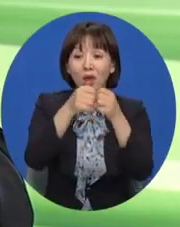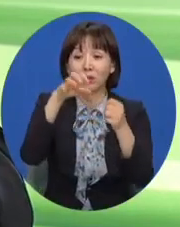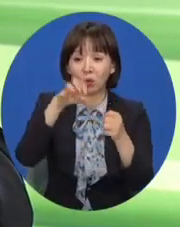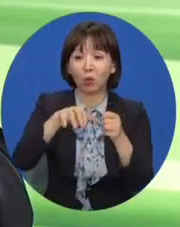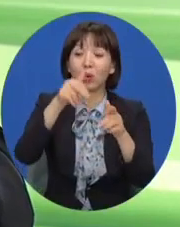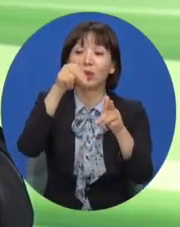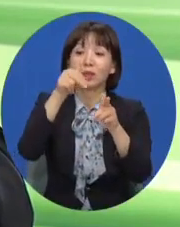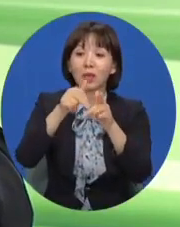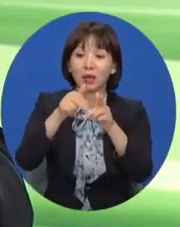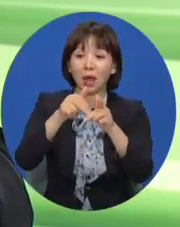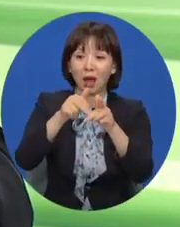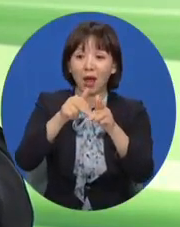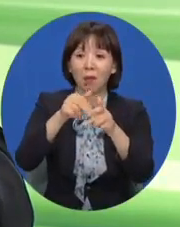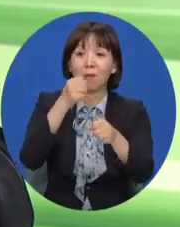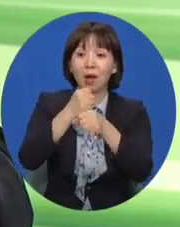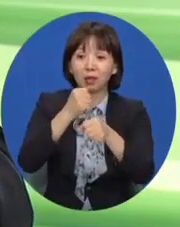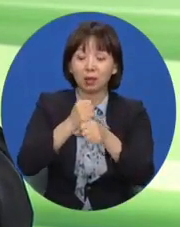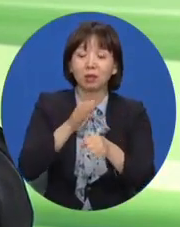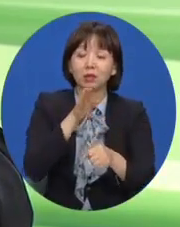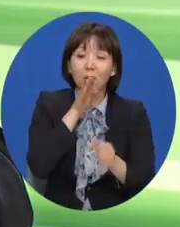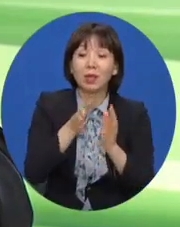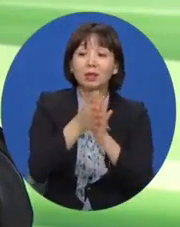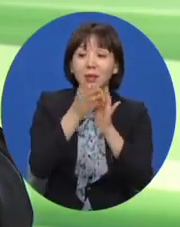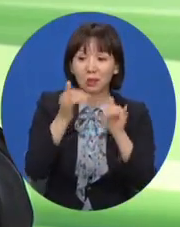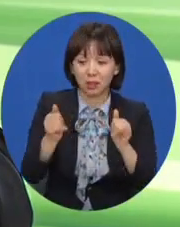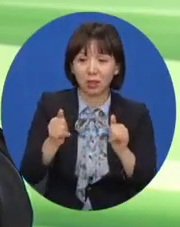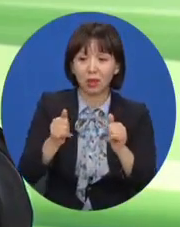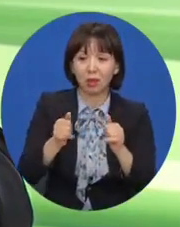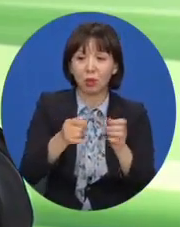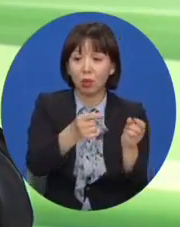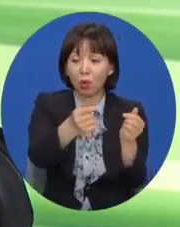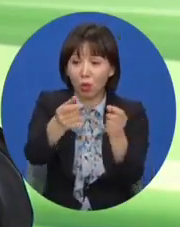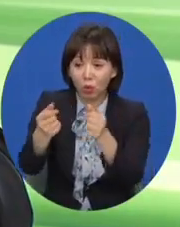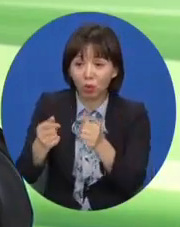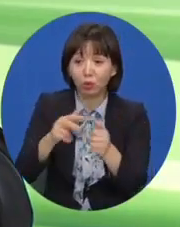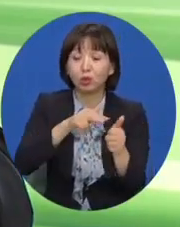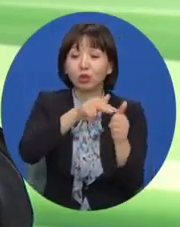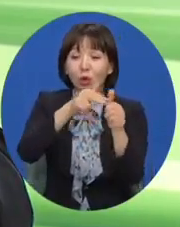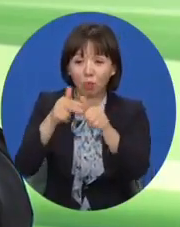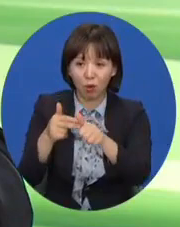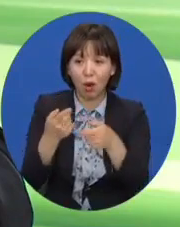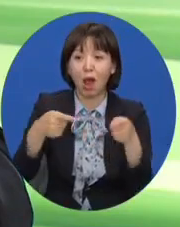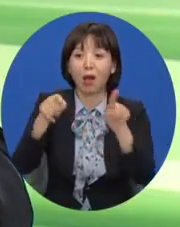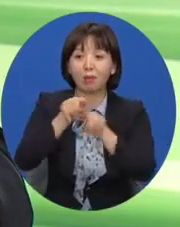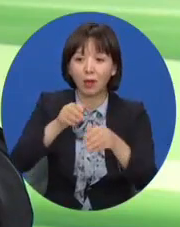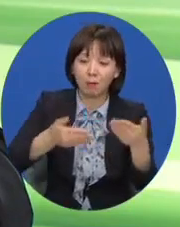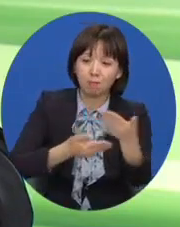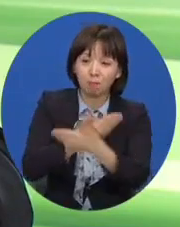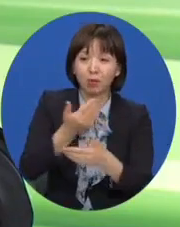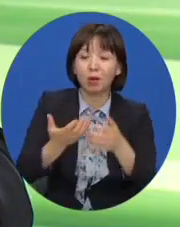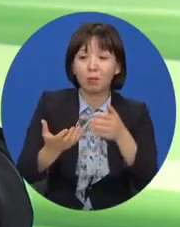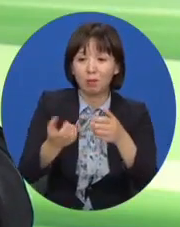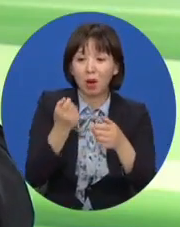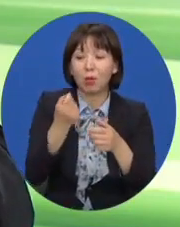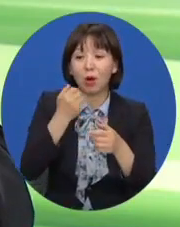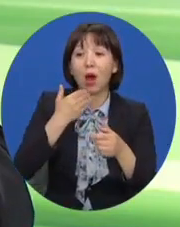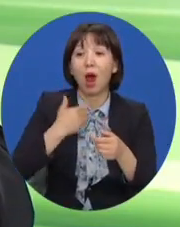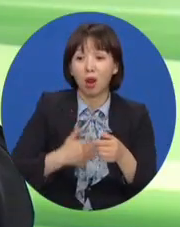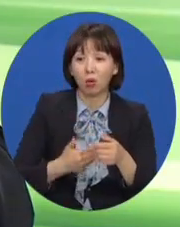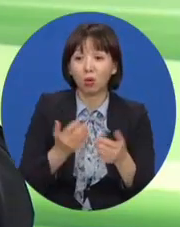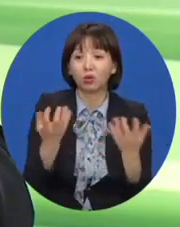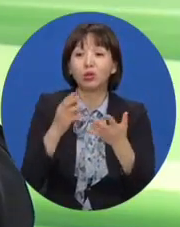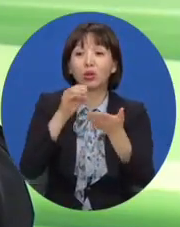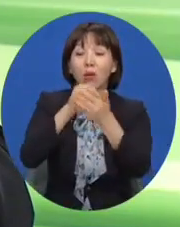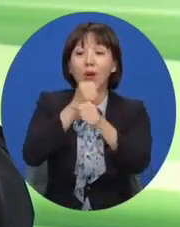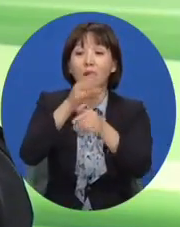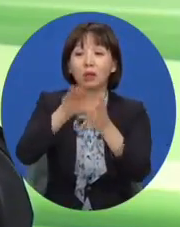센터를 설치해서 정말 우리 시민들이 고루고루 정보를 골고루 바로바로 알 수 있어서 우리 취업에